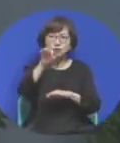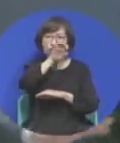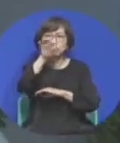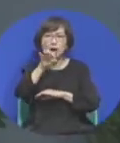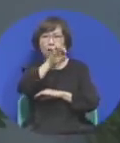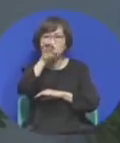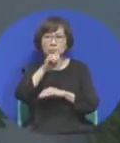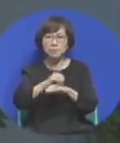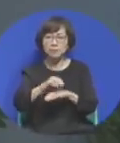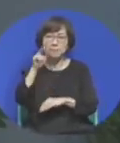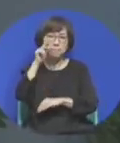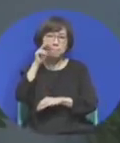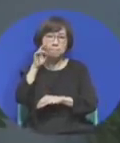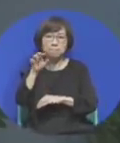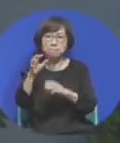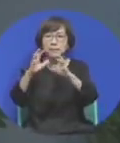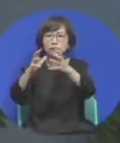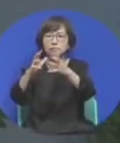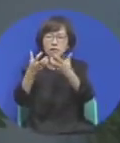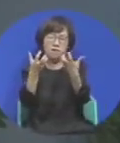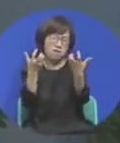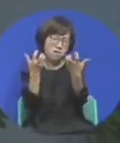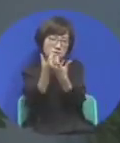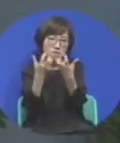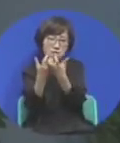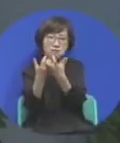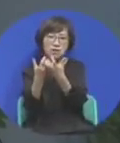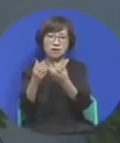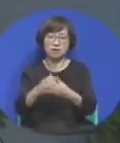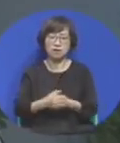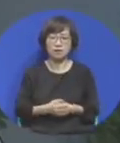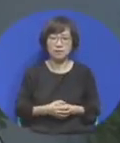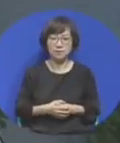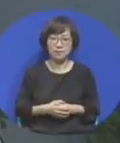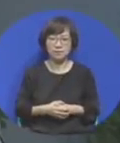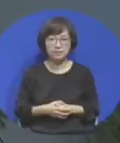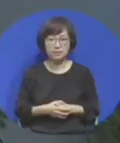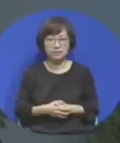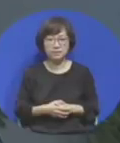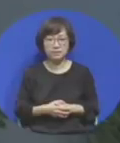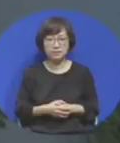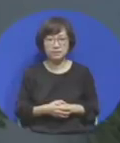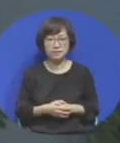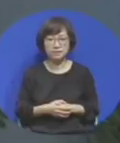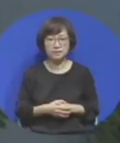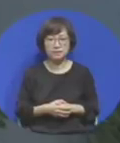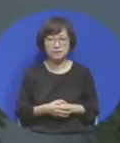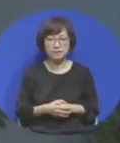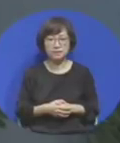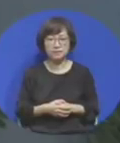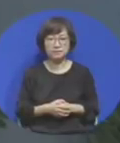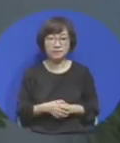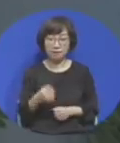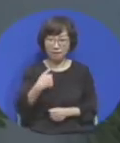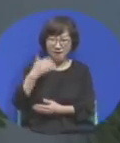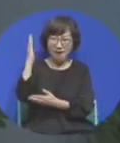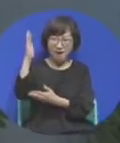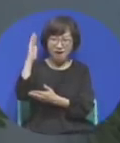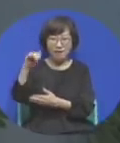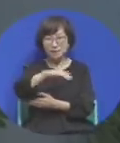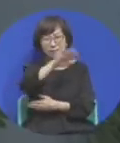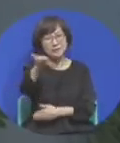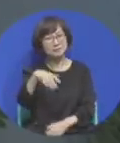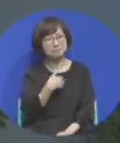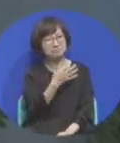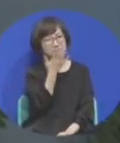찬 겁니다. We see that in Europe. We see that in America as well. 물론 여러분 제 말을 예사로 들을 수도 있습니다. Now of course you might